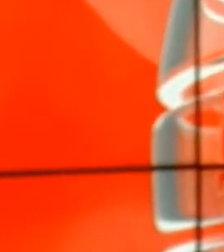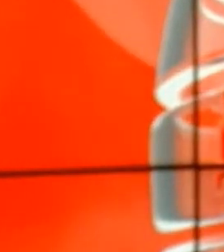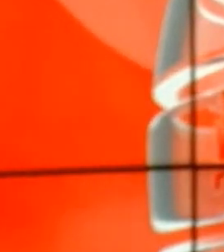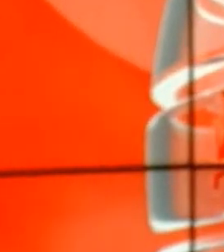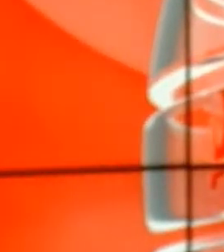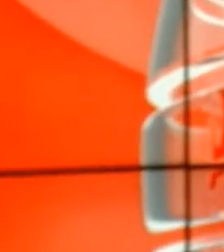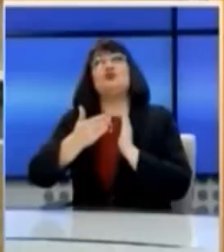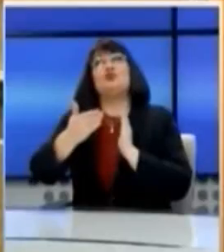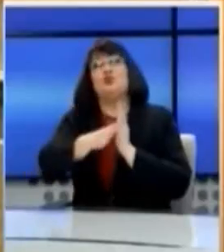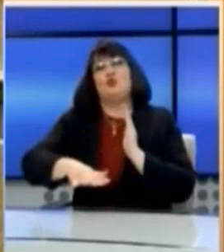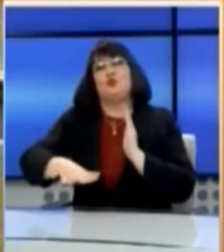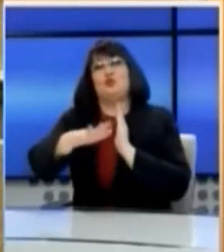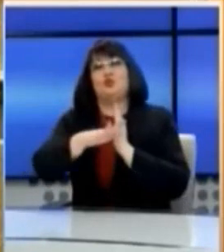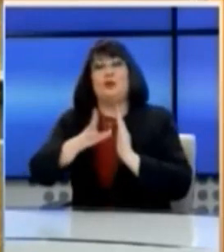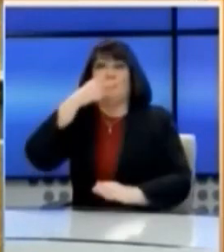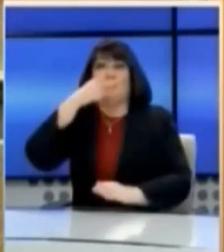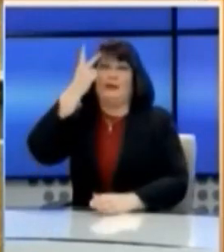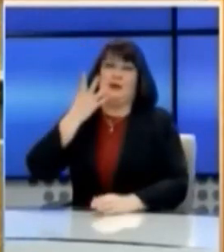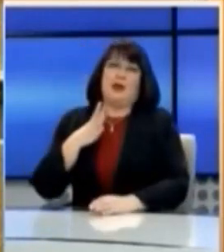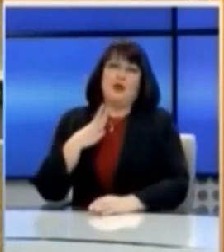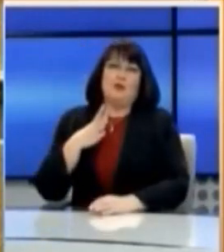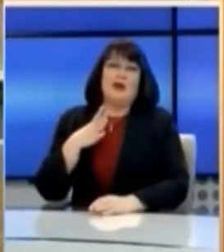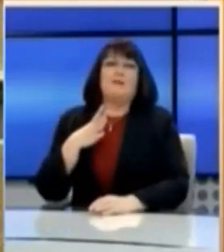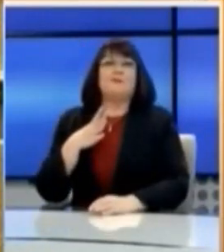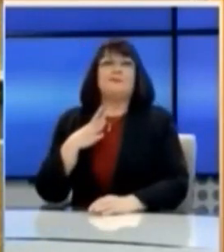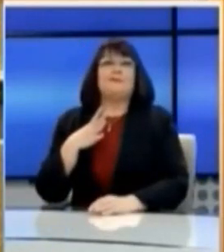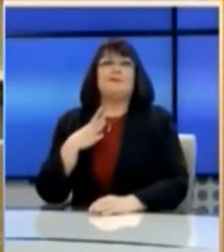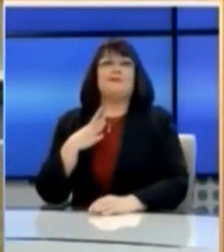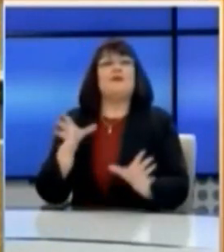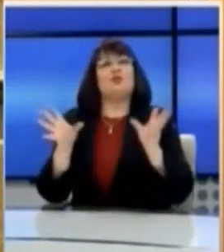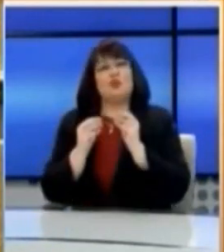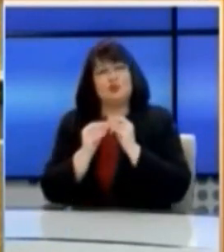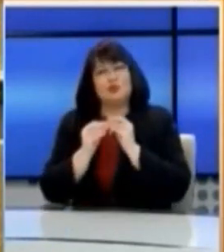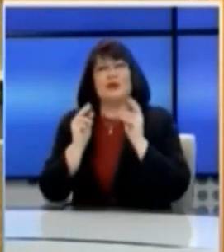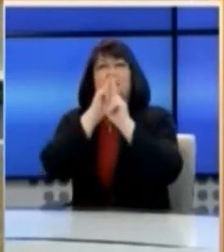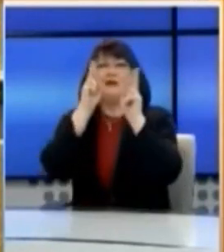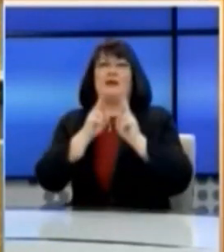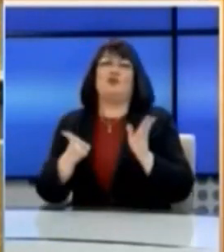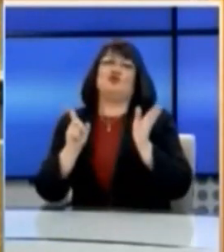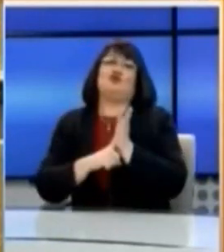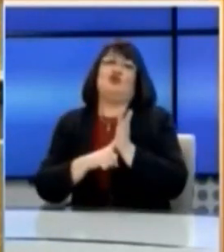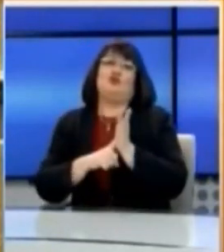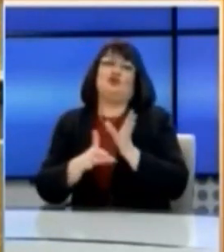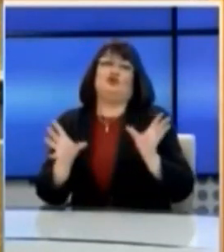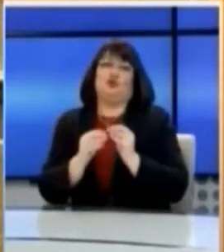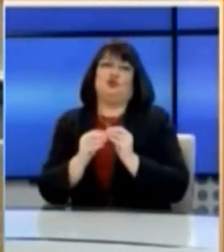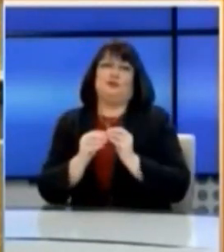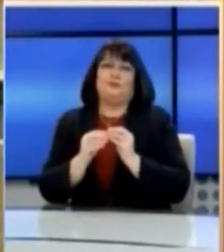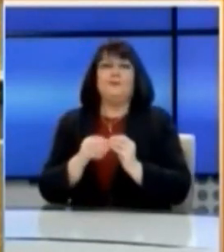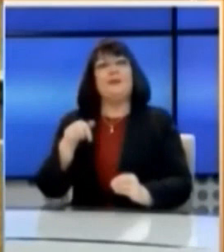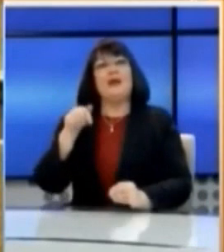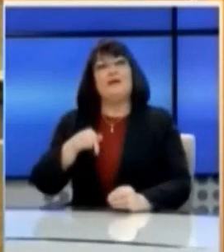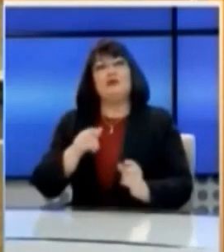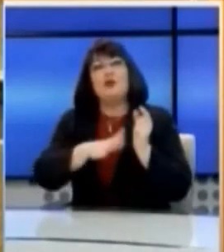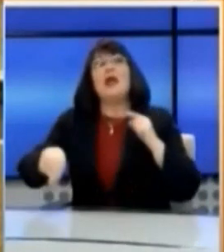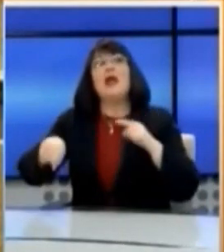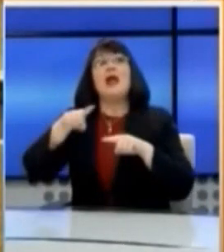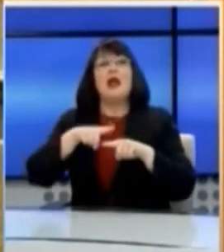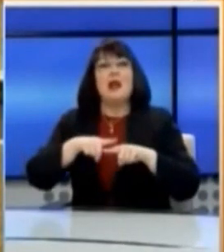Αλέξη Τσίπρα. Ένα δικαίωμα απόλυτα συμβατό με τη διεθνή νομιμότητα και το οποίο η